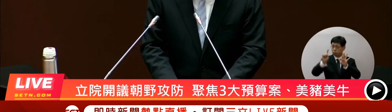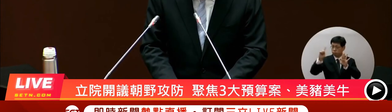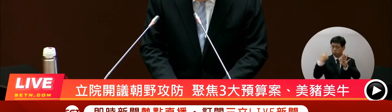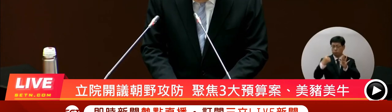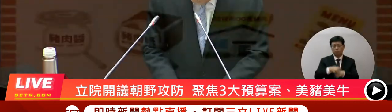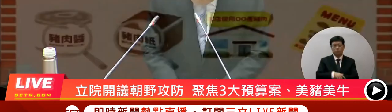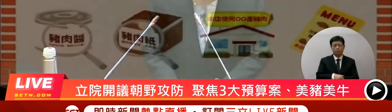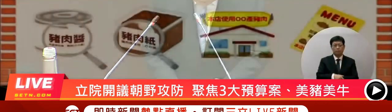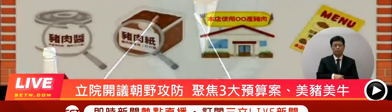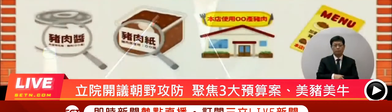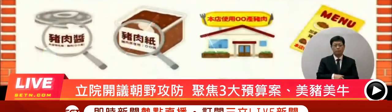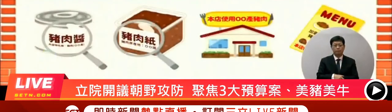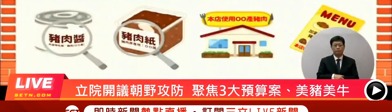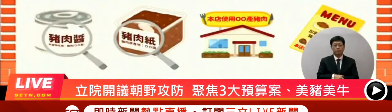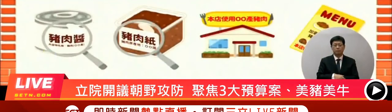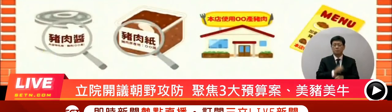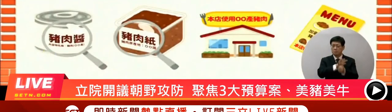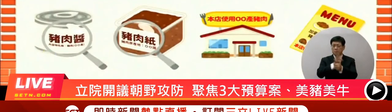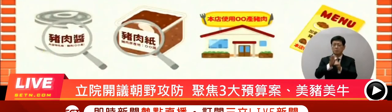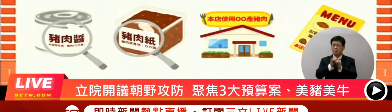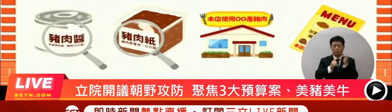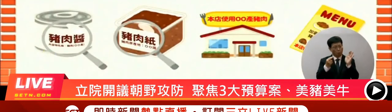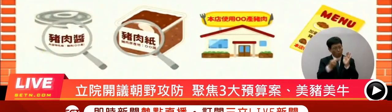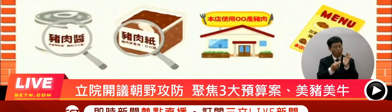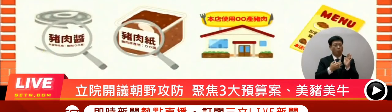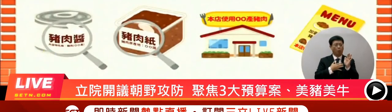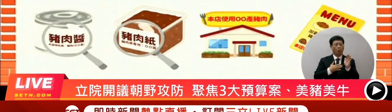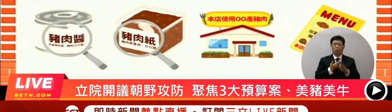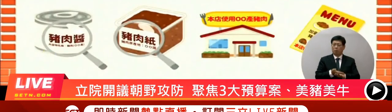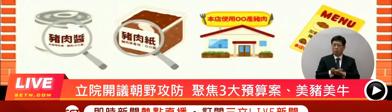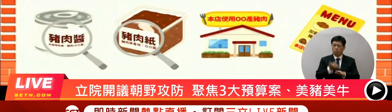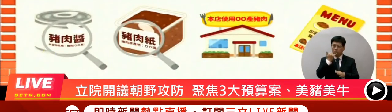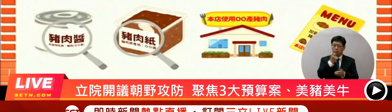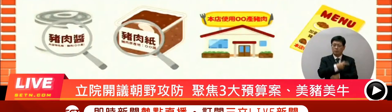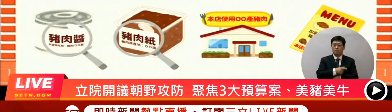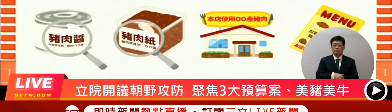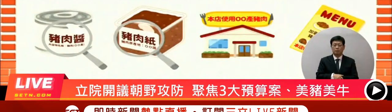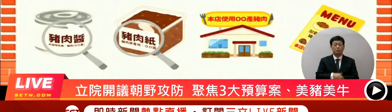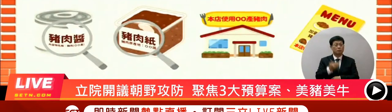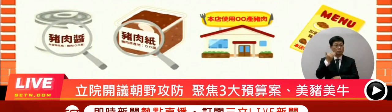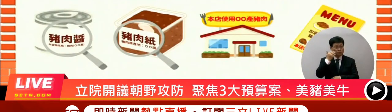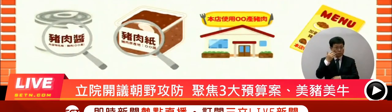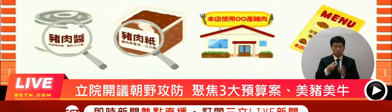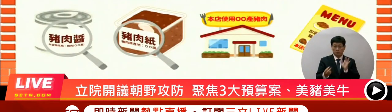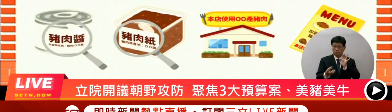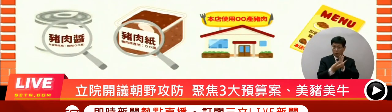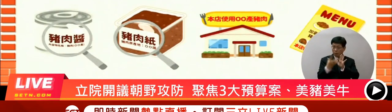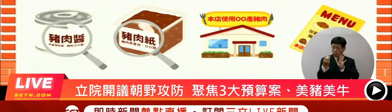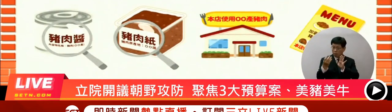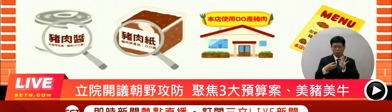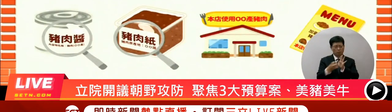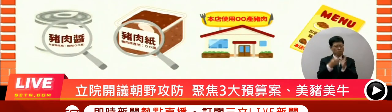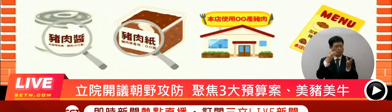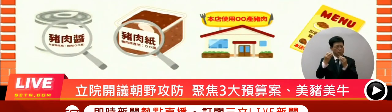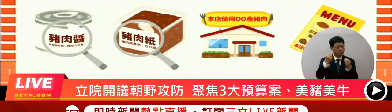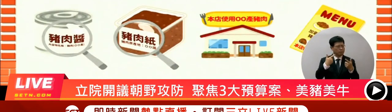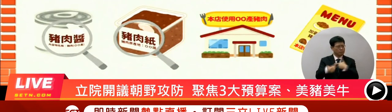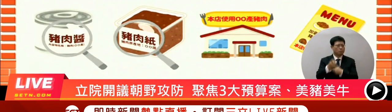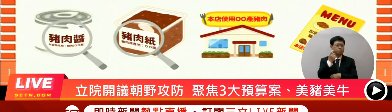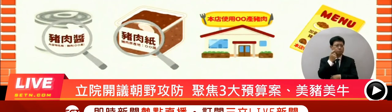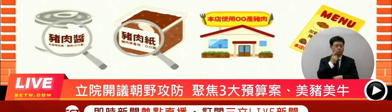地，让消费者安心选购。如果未标示或标示不熟不